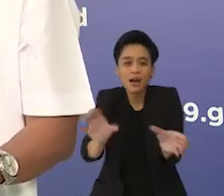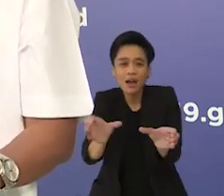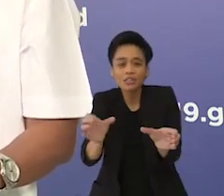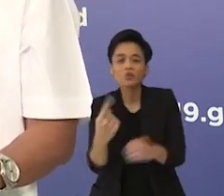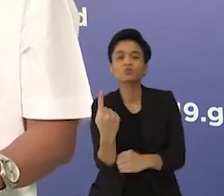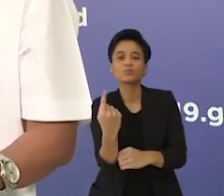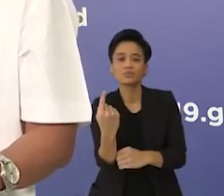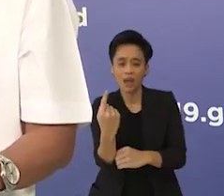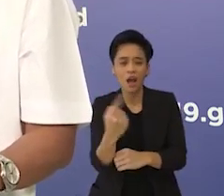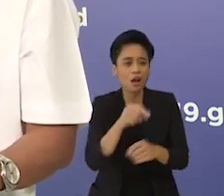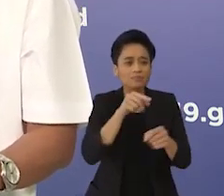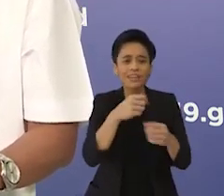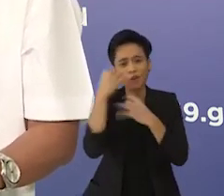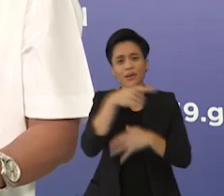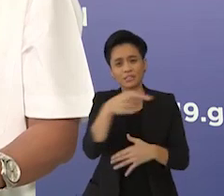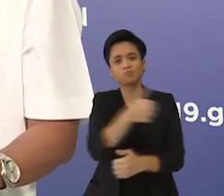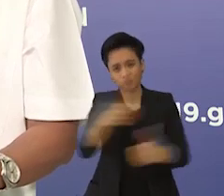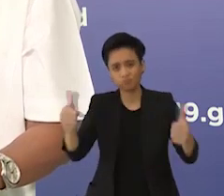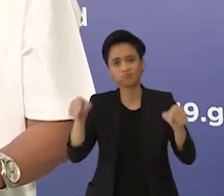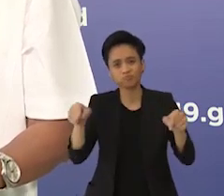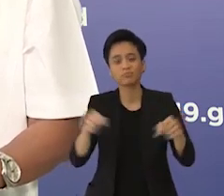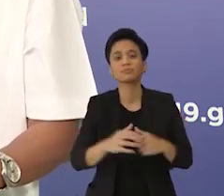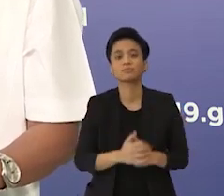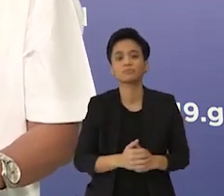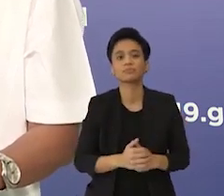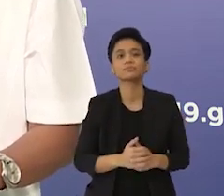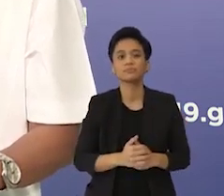kinerja kita pada hari ini tanggal